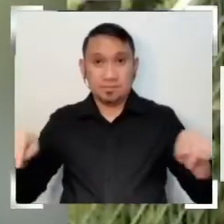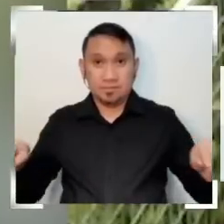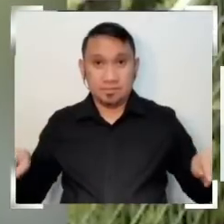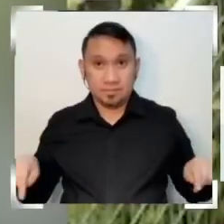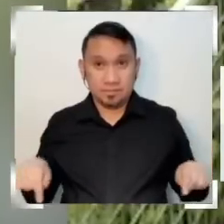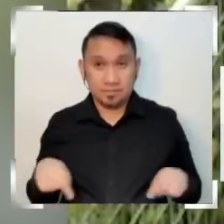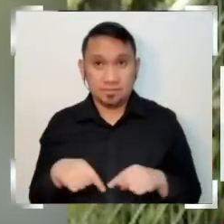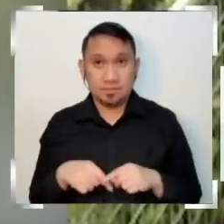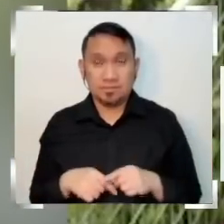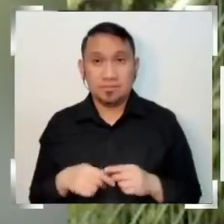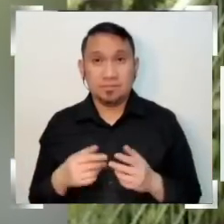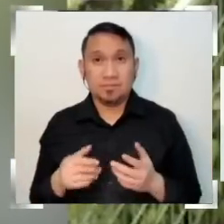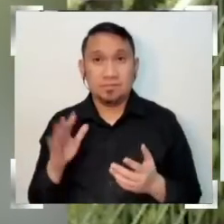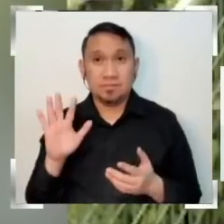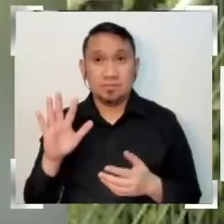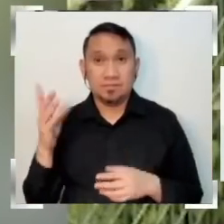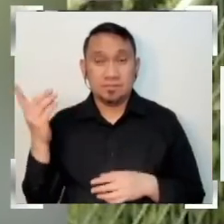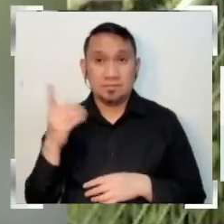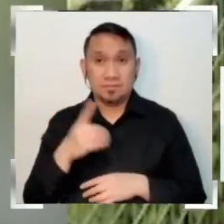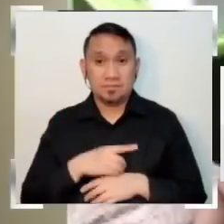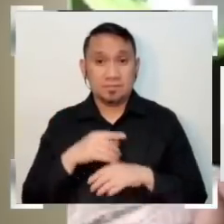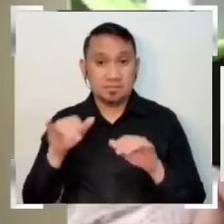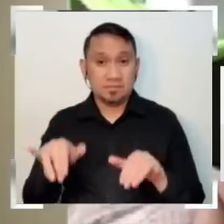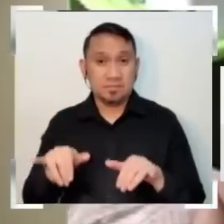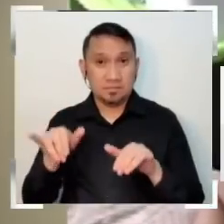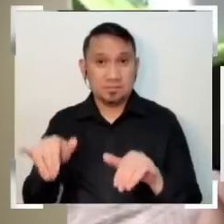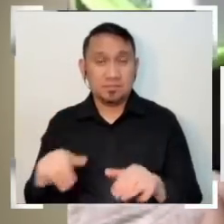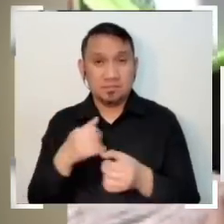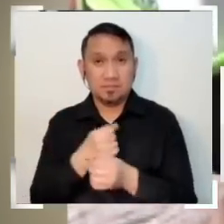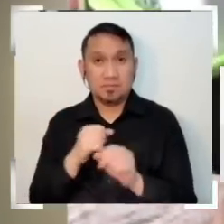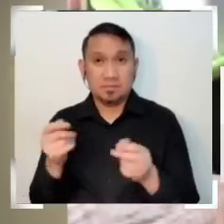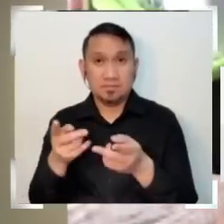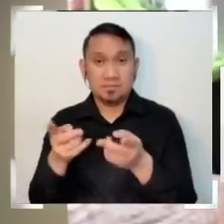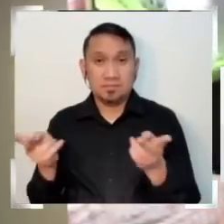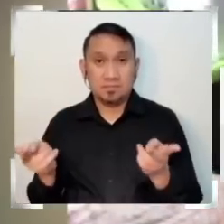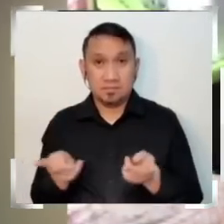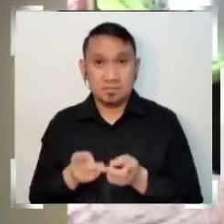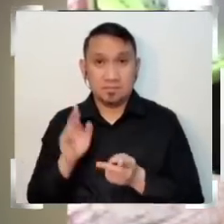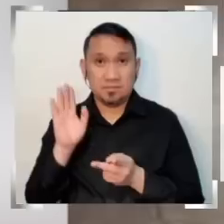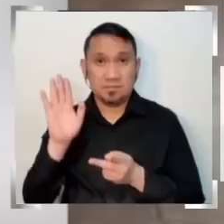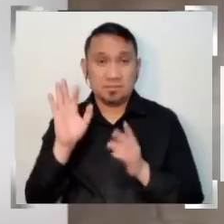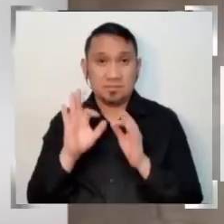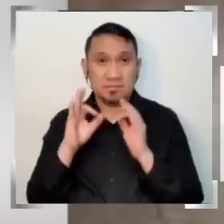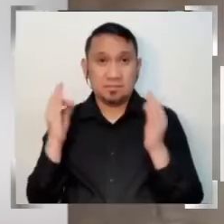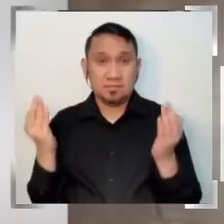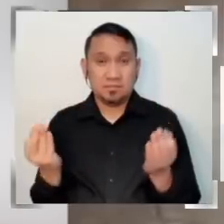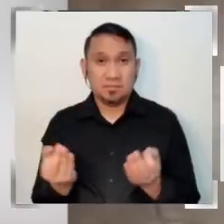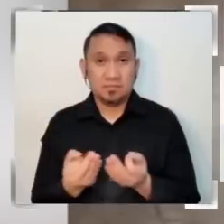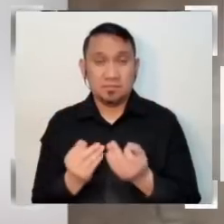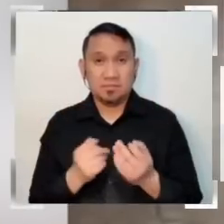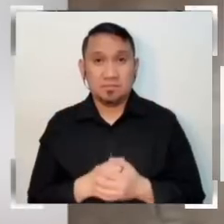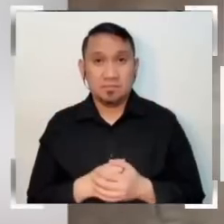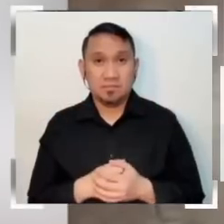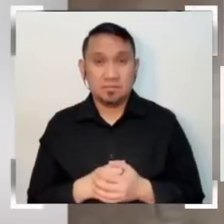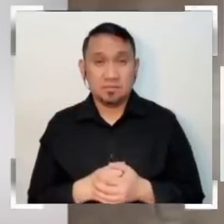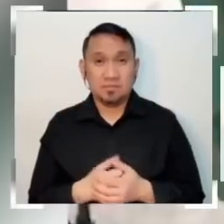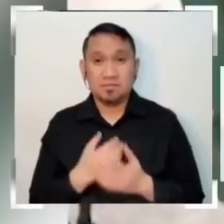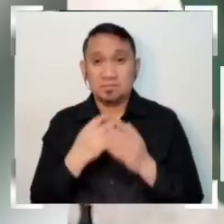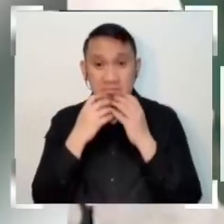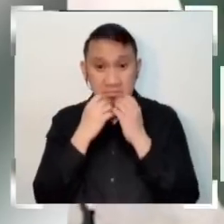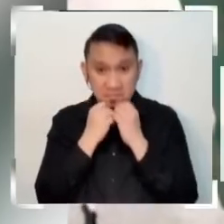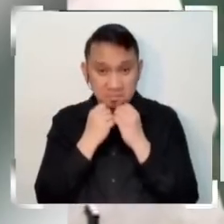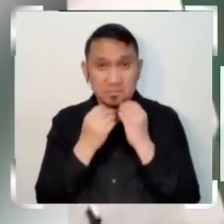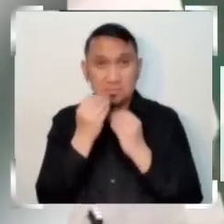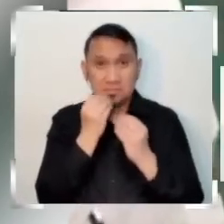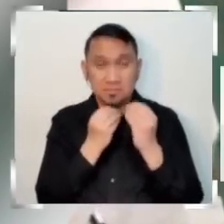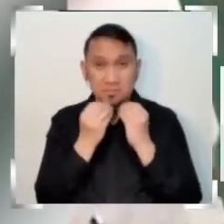Kaya 5 araw na rin sa evacuation center sa Kamaligalbay ang pamilya ni Salve Napire. Para makatipid sa pagkain, ang